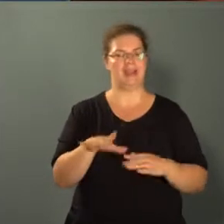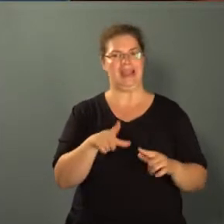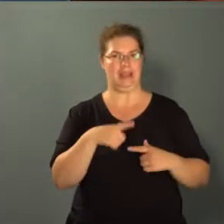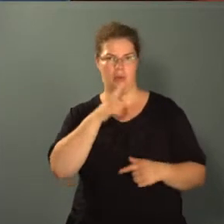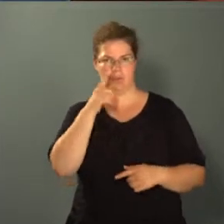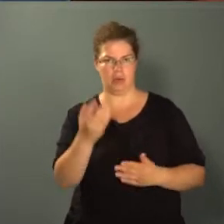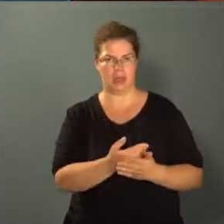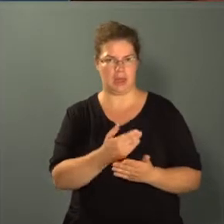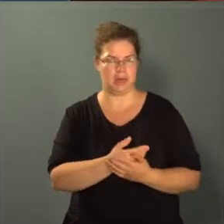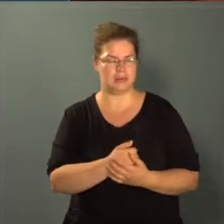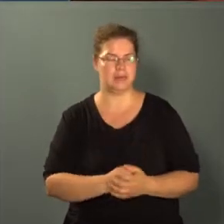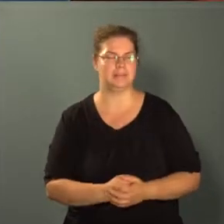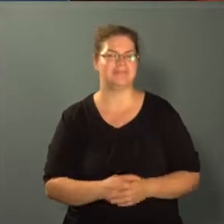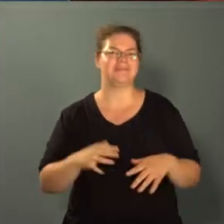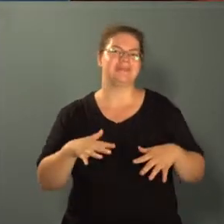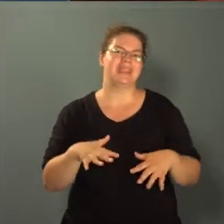fogják használni.